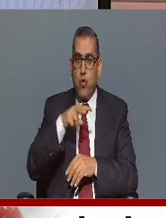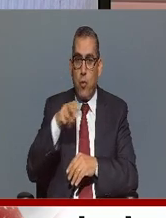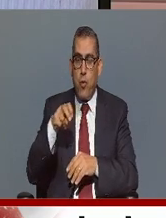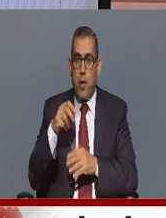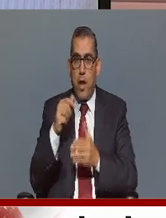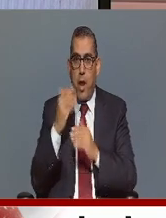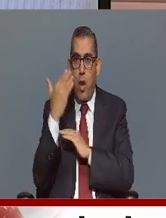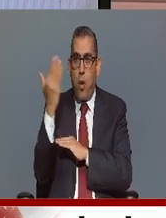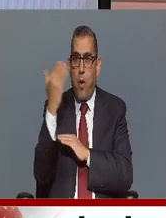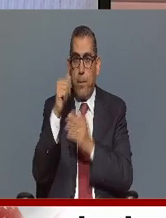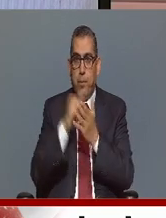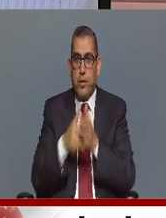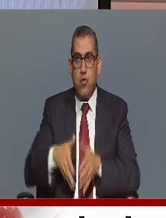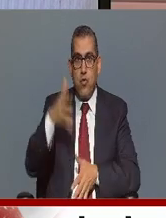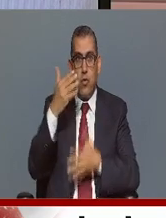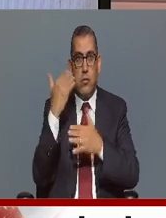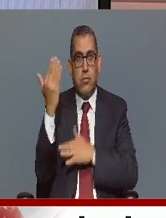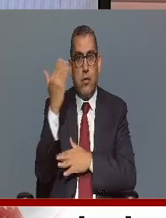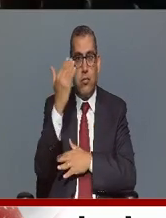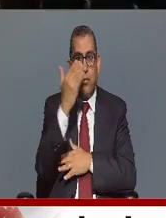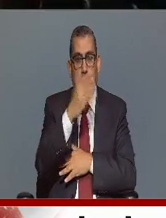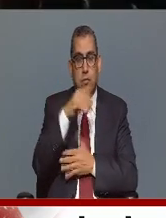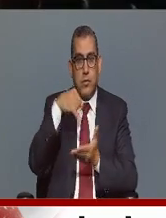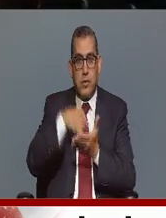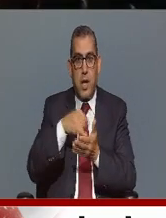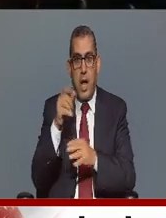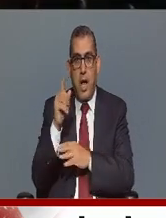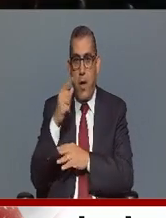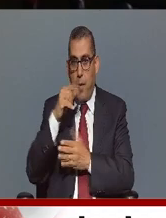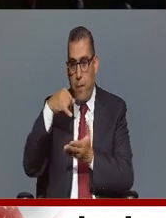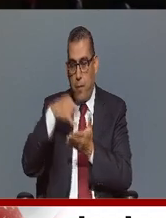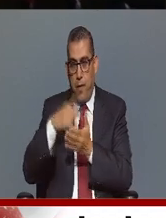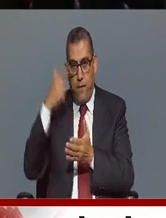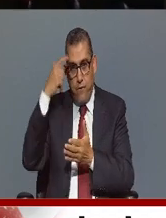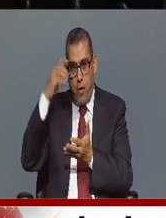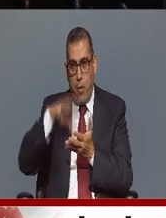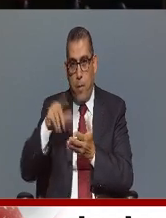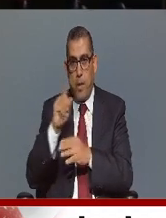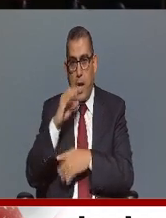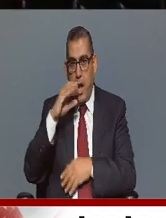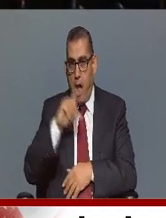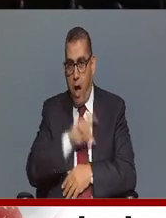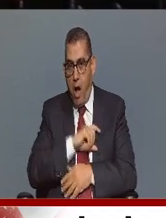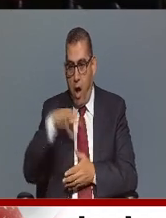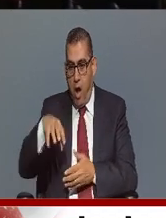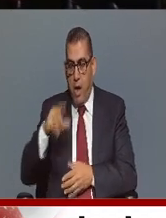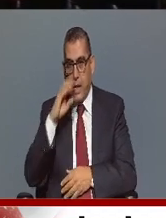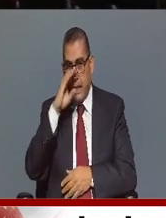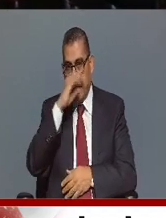على بعض المباني التراثية في وسط البلد في القاهرة والجيزة.